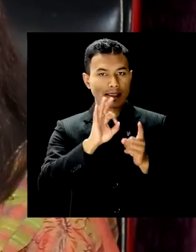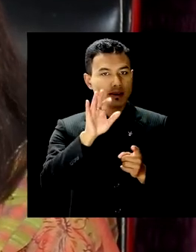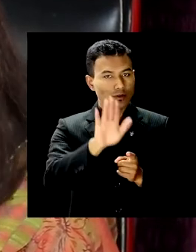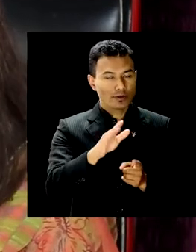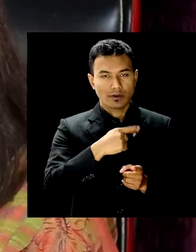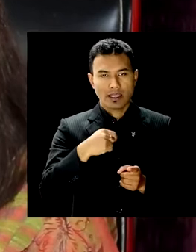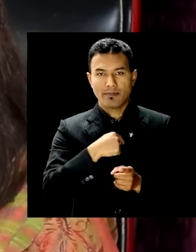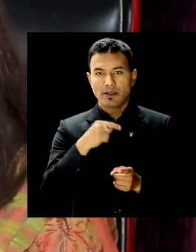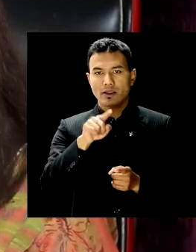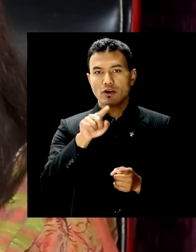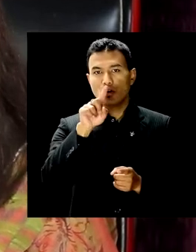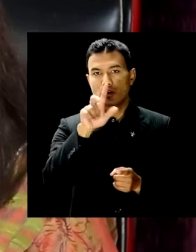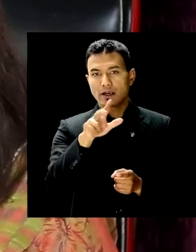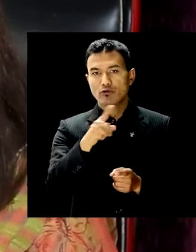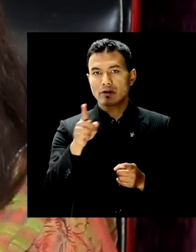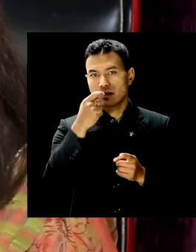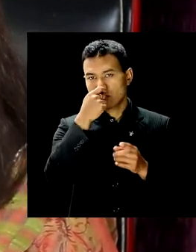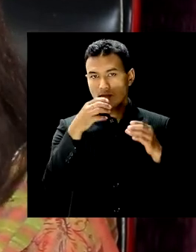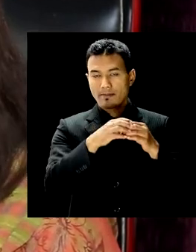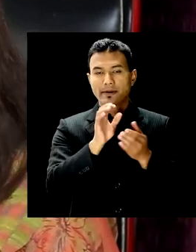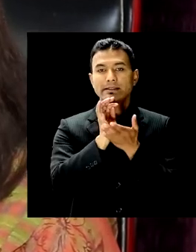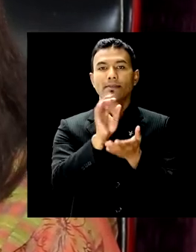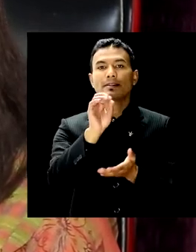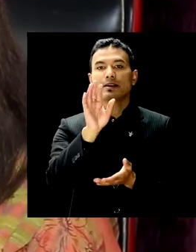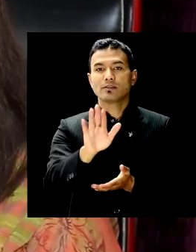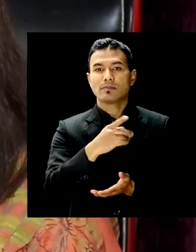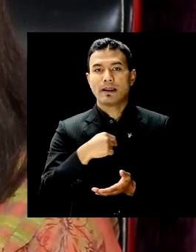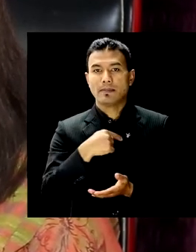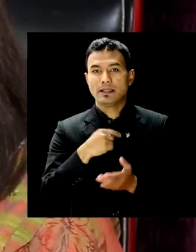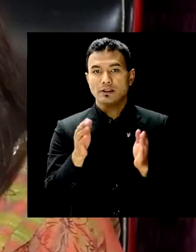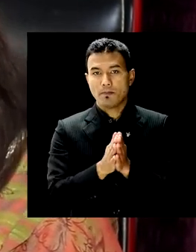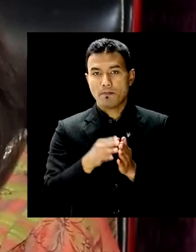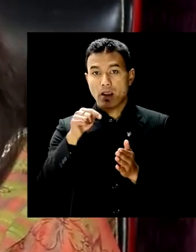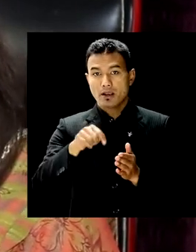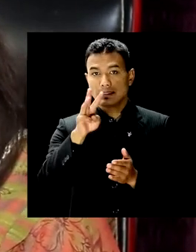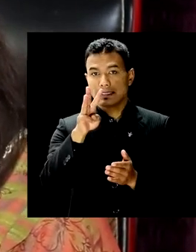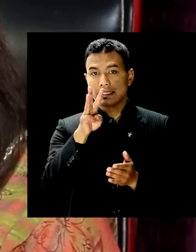हामीले चाहिँ यही 18 सेवाहरू चाहिँ दिइराखेका छौँ हामीले जम्मा अहिले